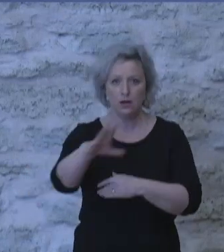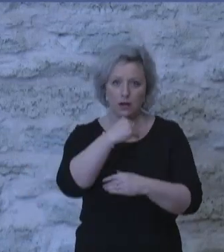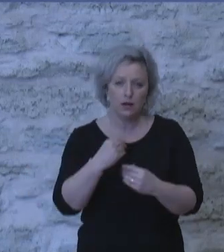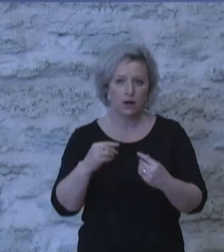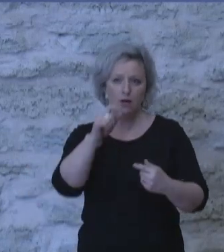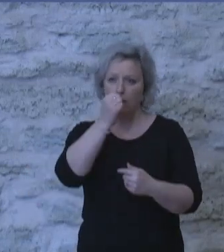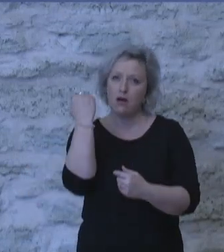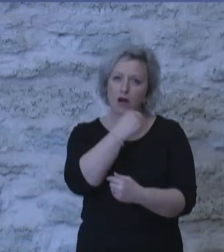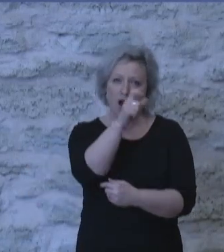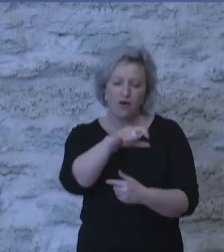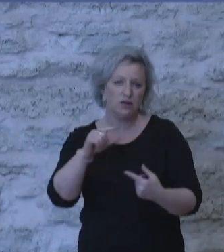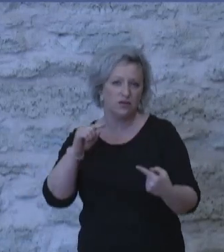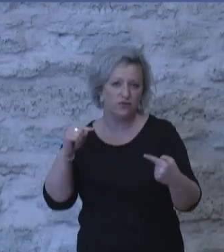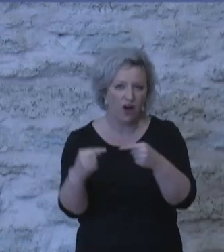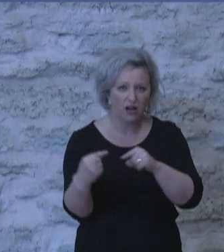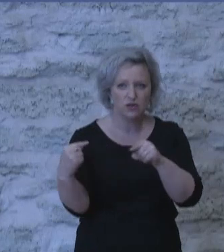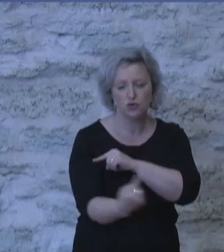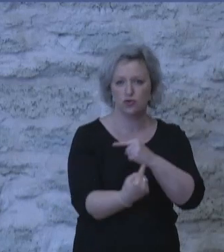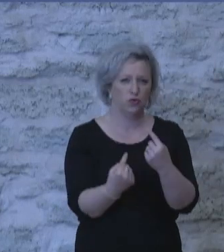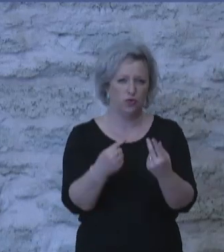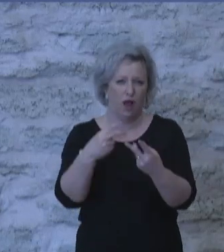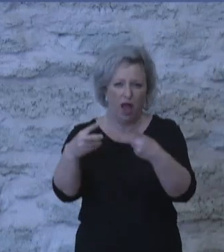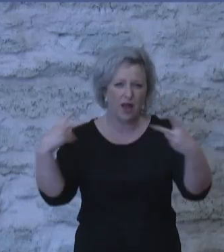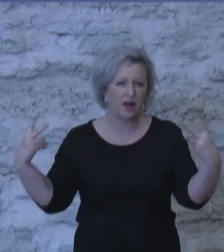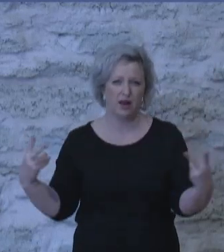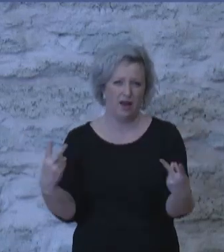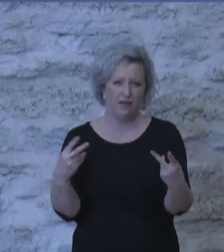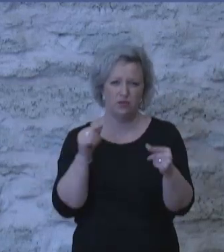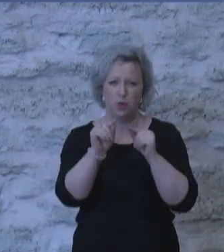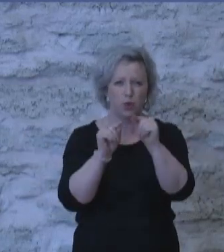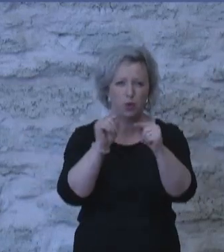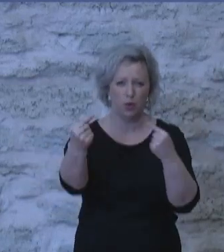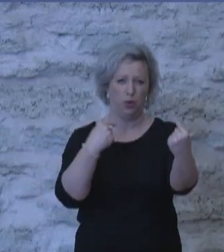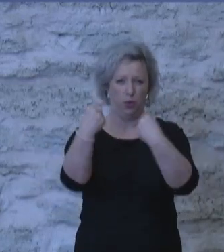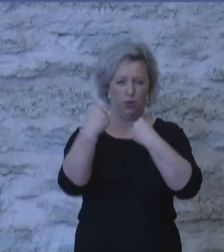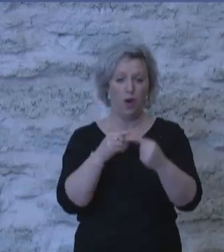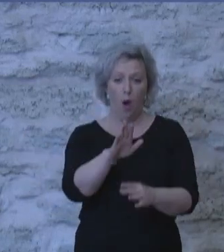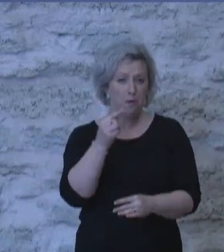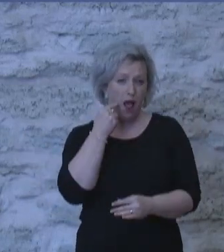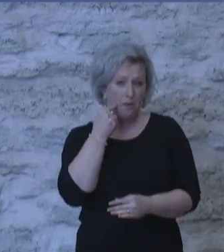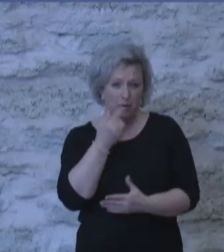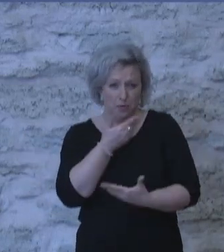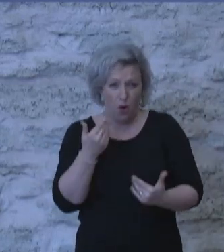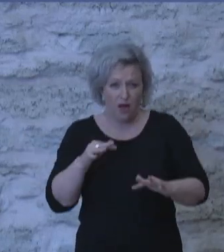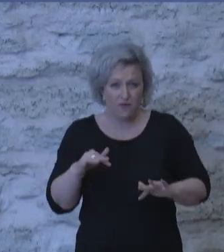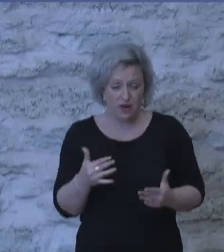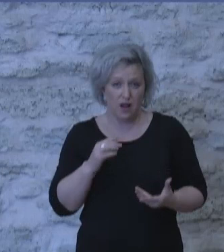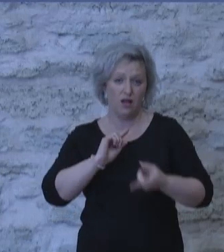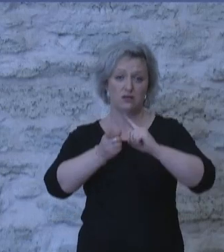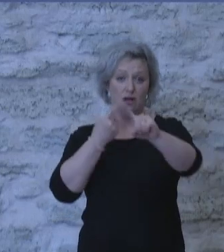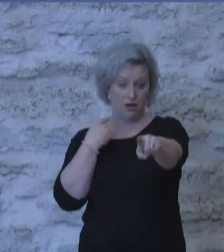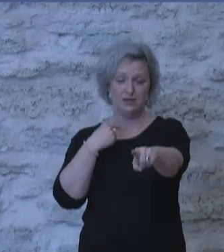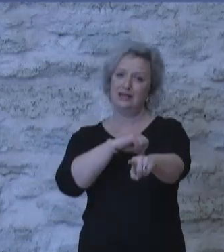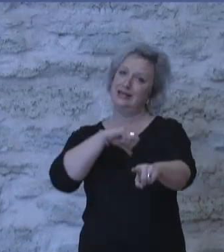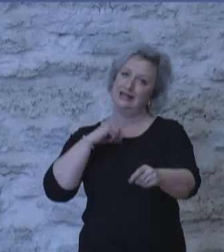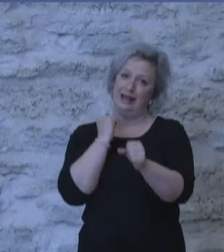ksenofoobias, küll maru rahvusluses, küll ma ei tea veel milles. Kas teil ei ole häbi? Te saate tagasi seda, mida te olete ise